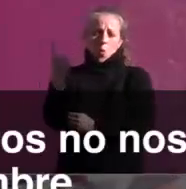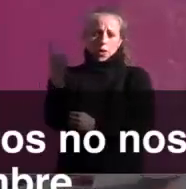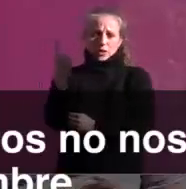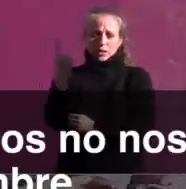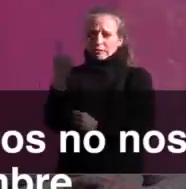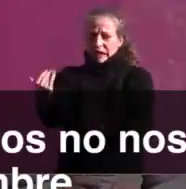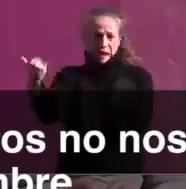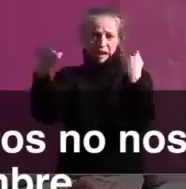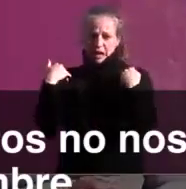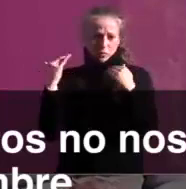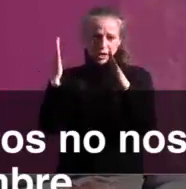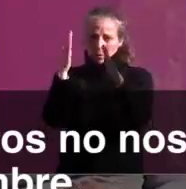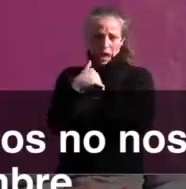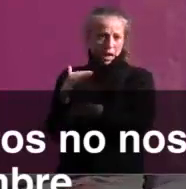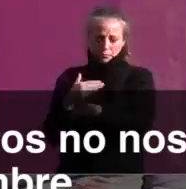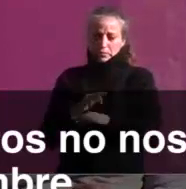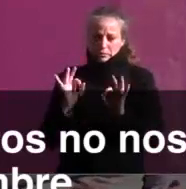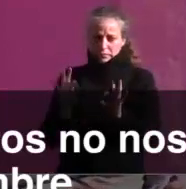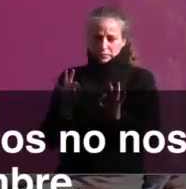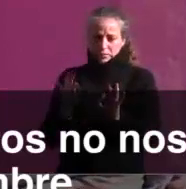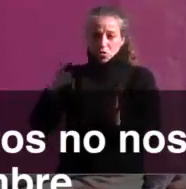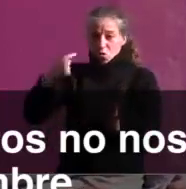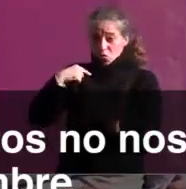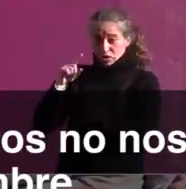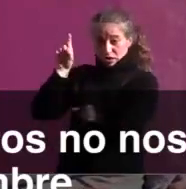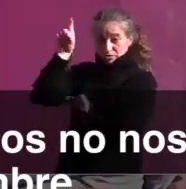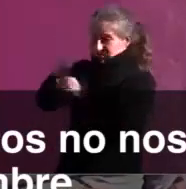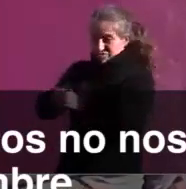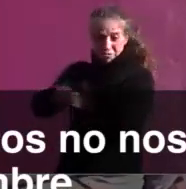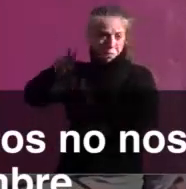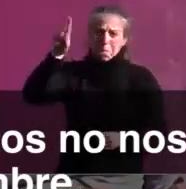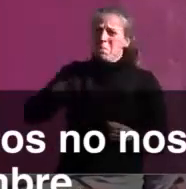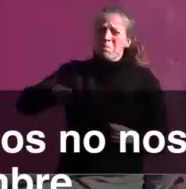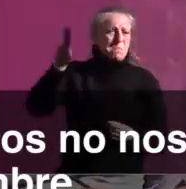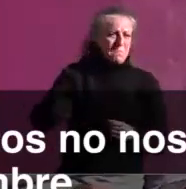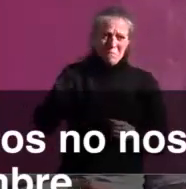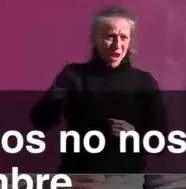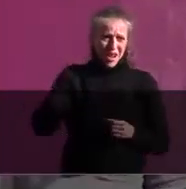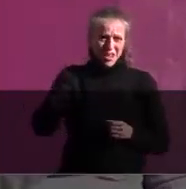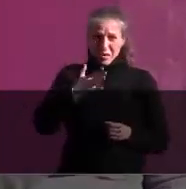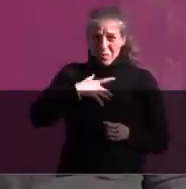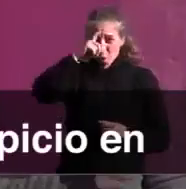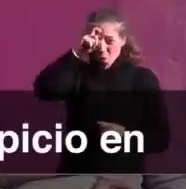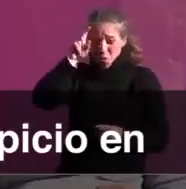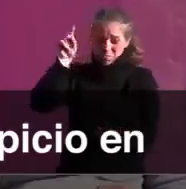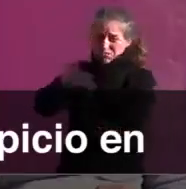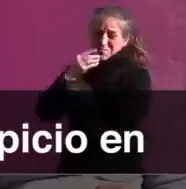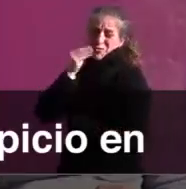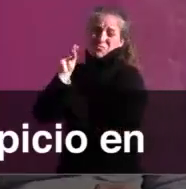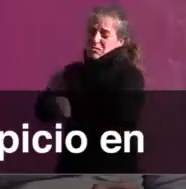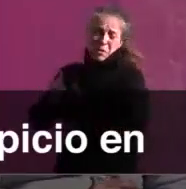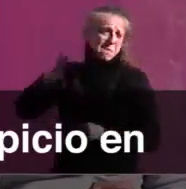dels irresponsables. I aquí a nosaltres no ens hi trobaran mai, mai en el nostre nom, mai més